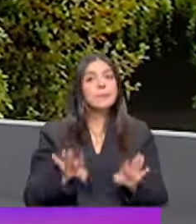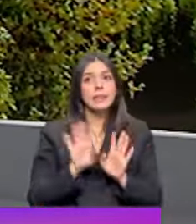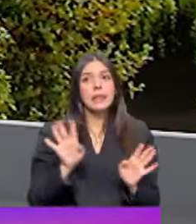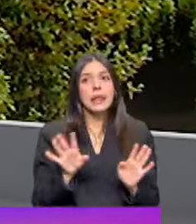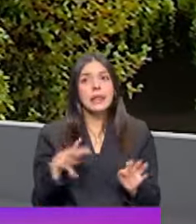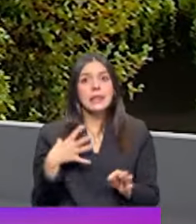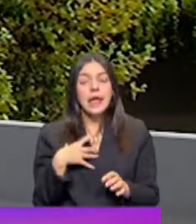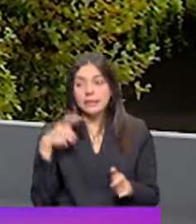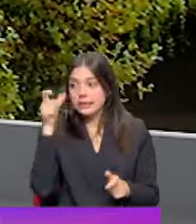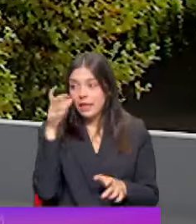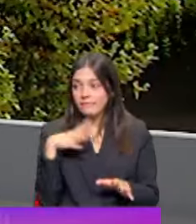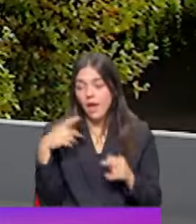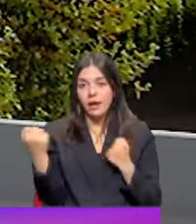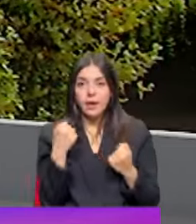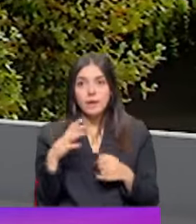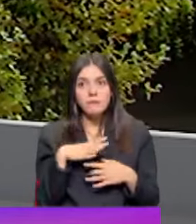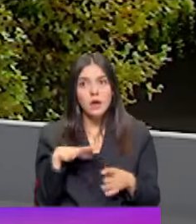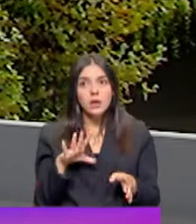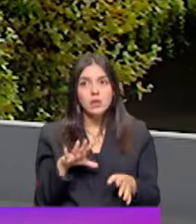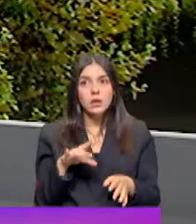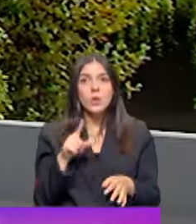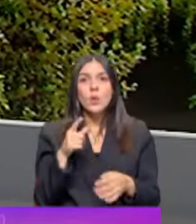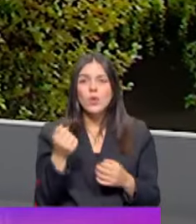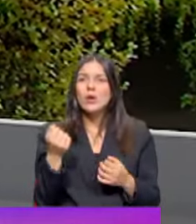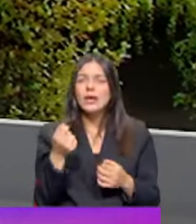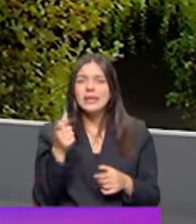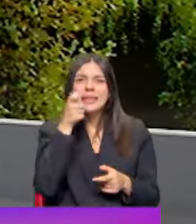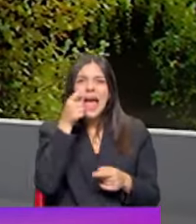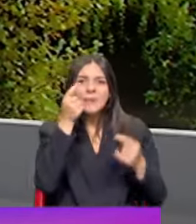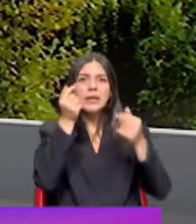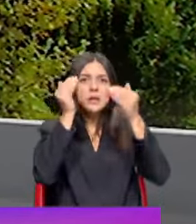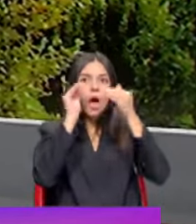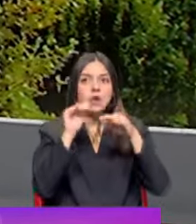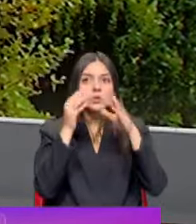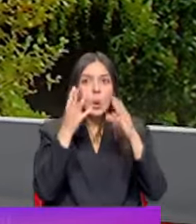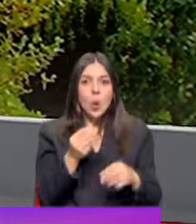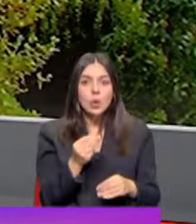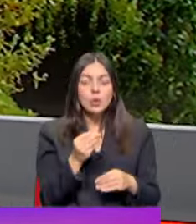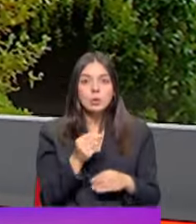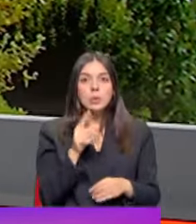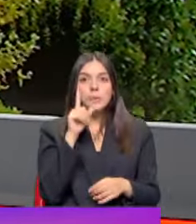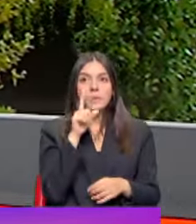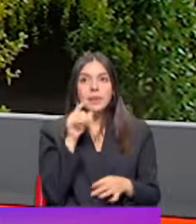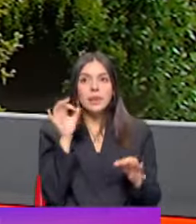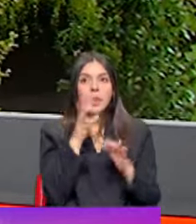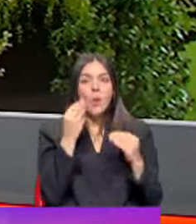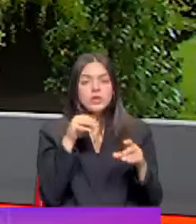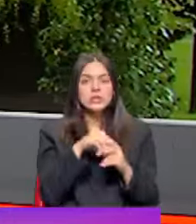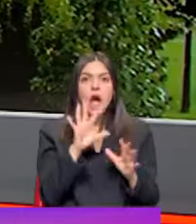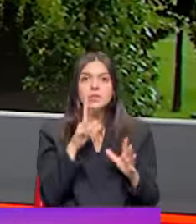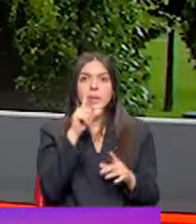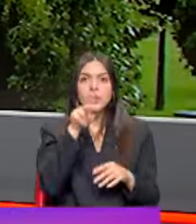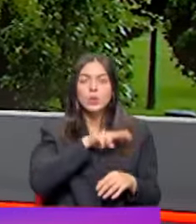tetikte tutan pek çok uyaran varken uyaranın çok azaldığı olduğu bir sürüş biçimi olduğu için acaba böyle bir